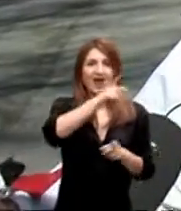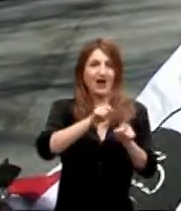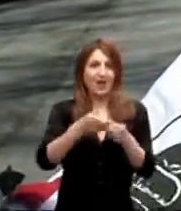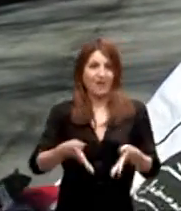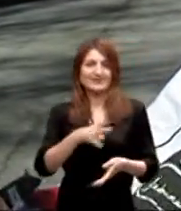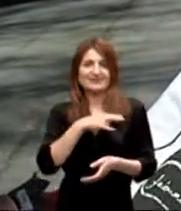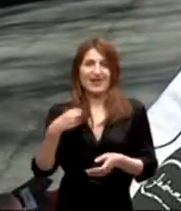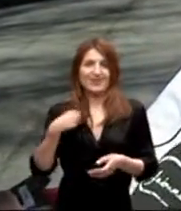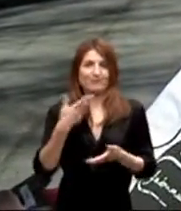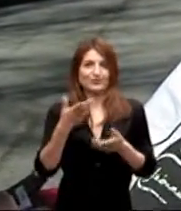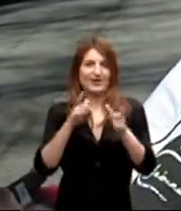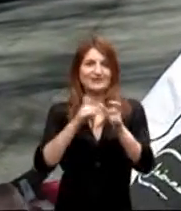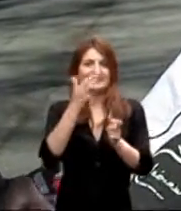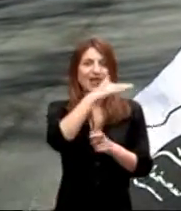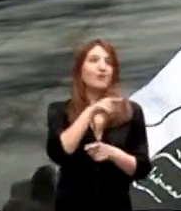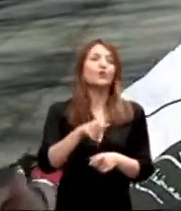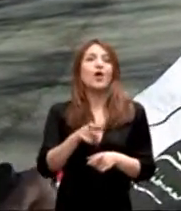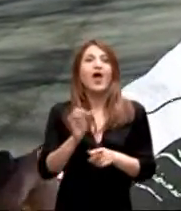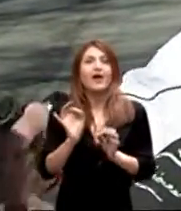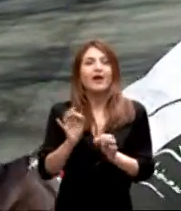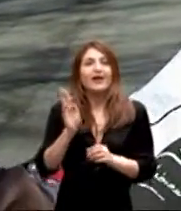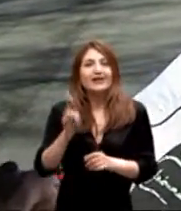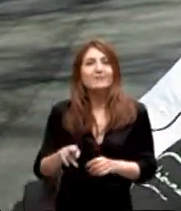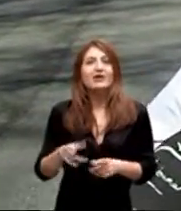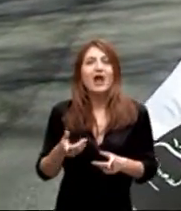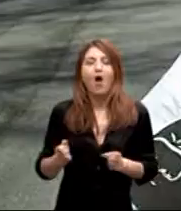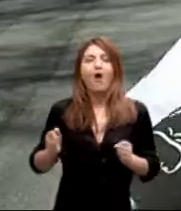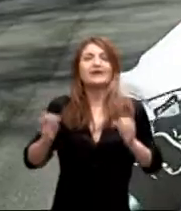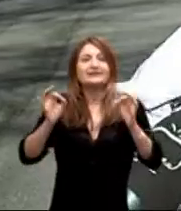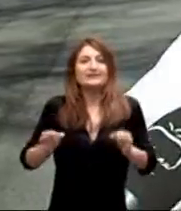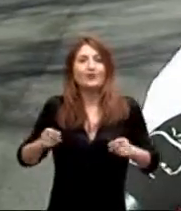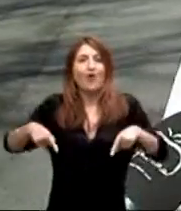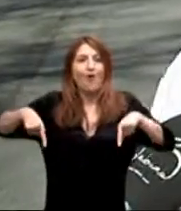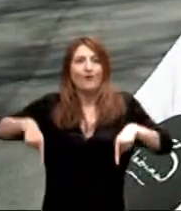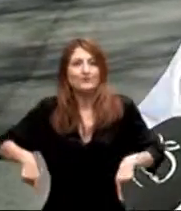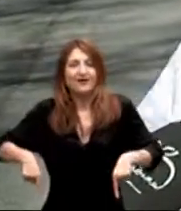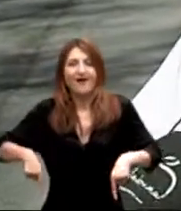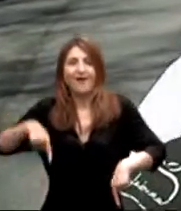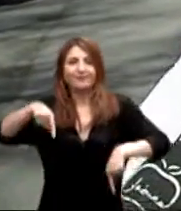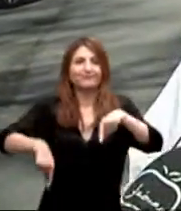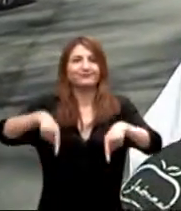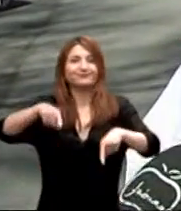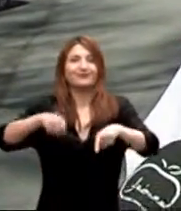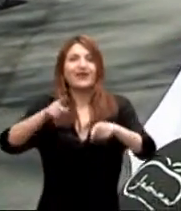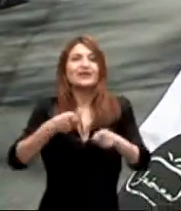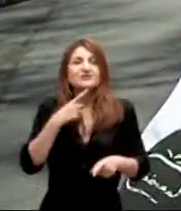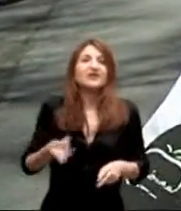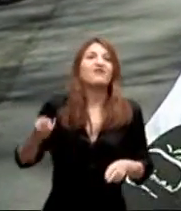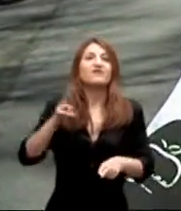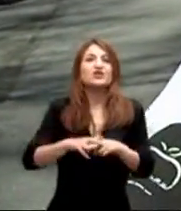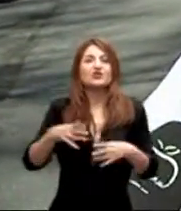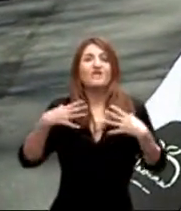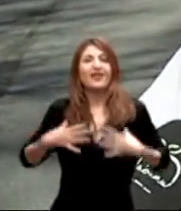je Zagrebačka gora, je vrlo uputno imati oslonac, a samim time puno više se cijelo